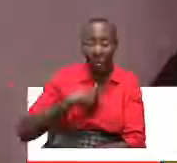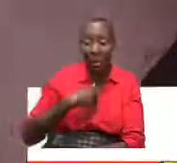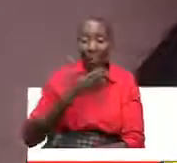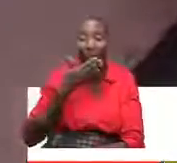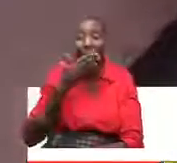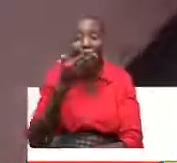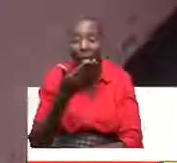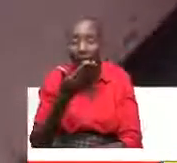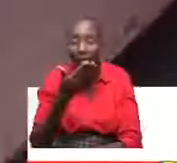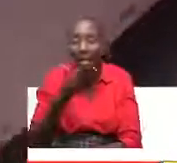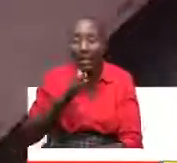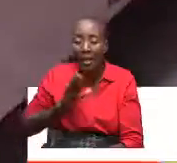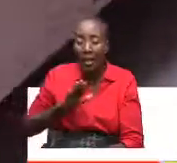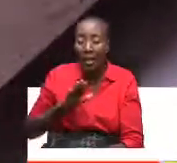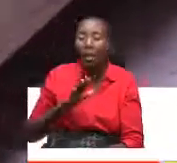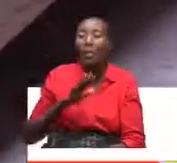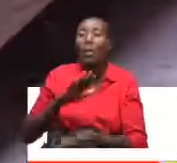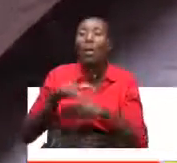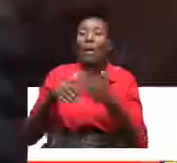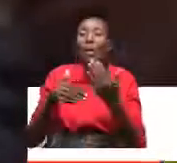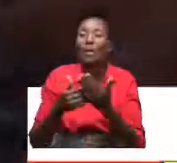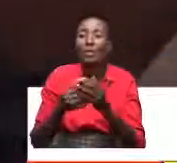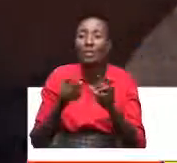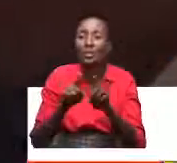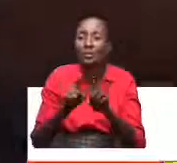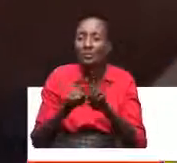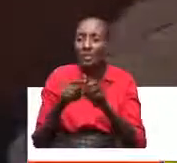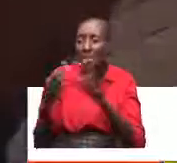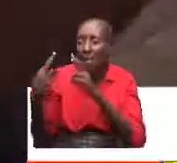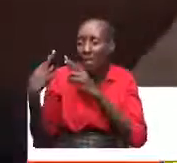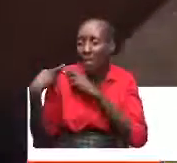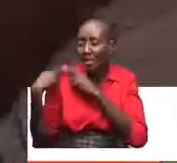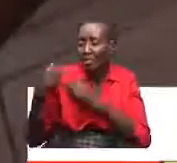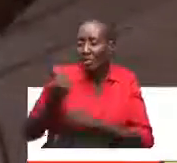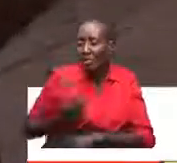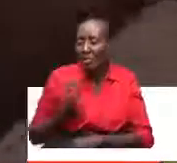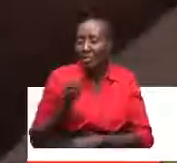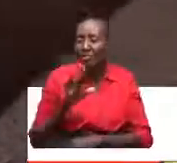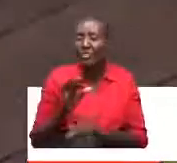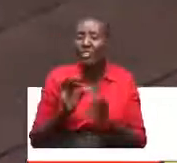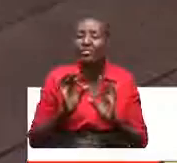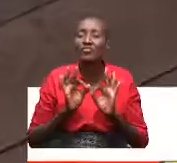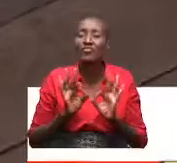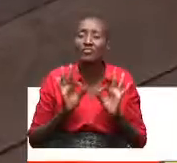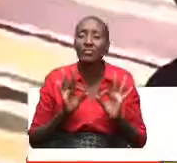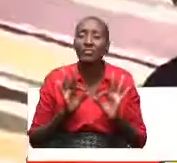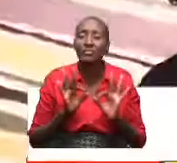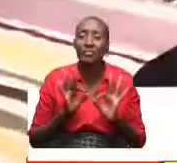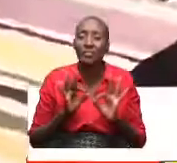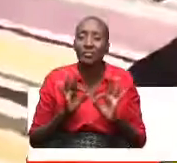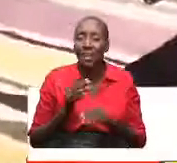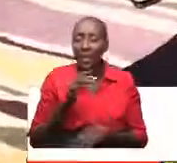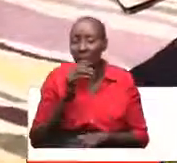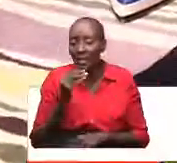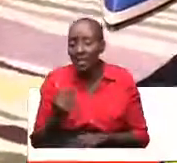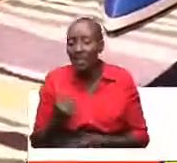Kama mwanamke yote nyumbani, Miriam hutekeleza majukumu ya nyumbani kwa usaidizi wa mwanawe.